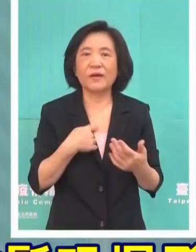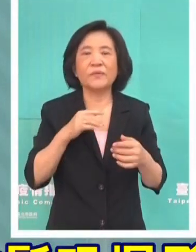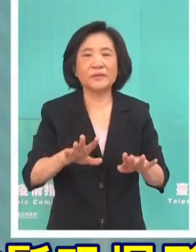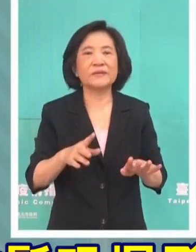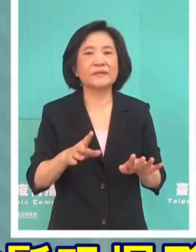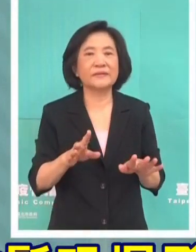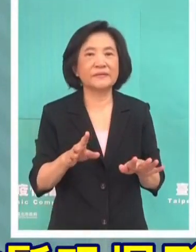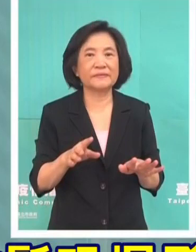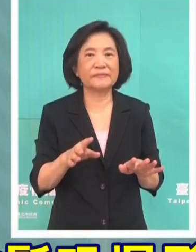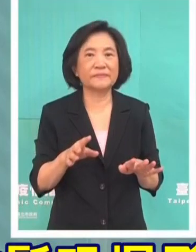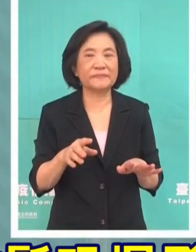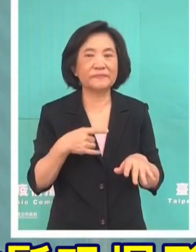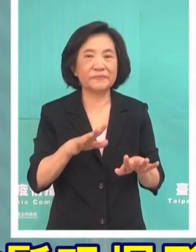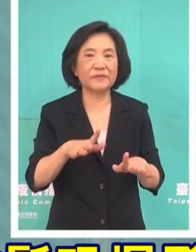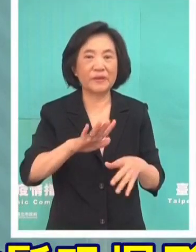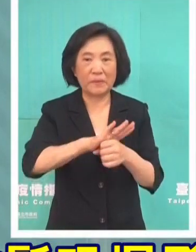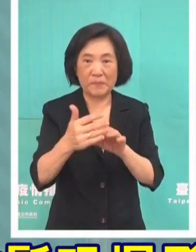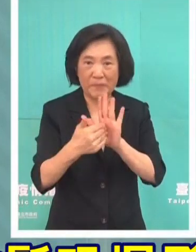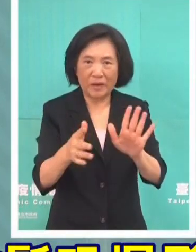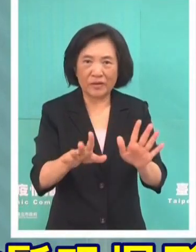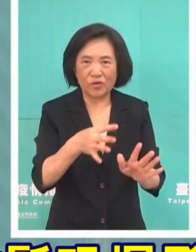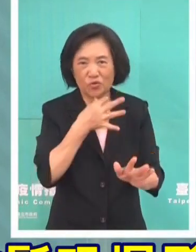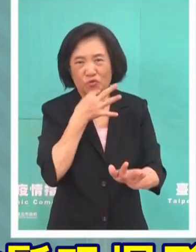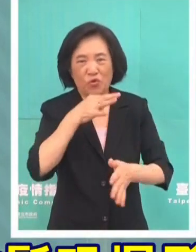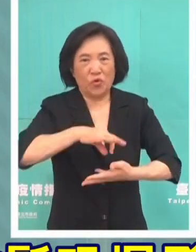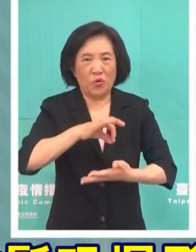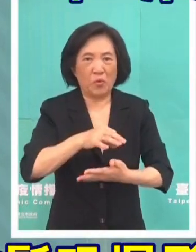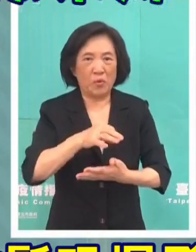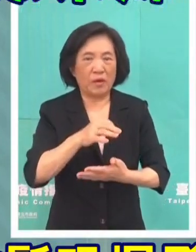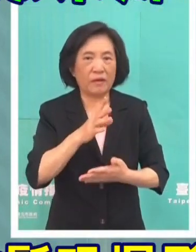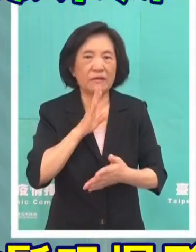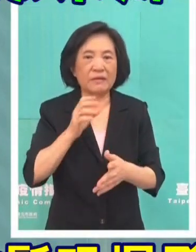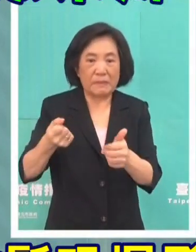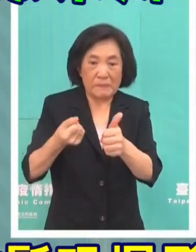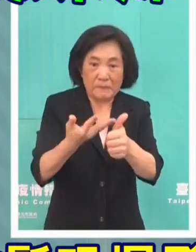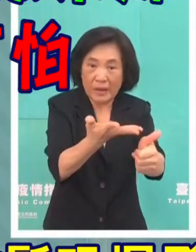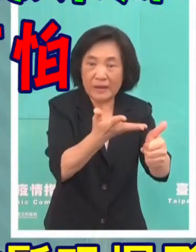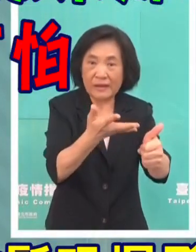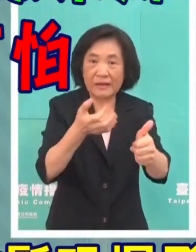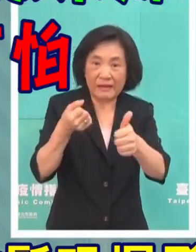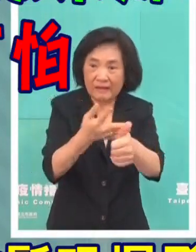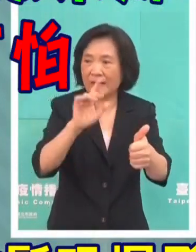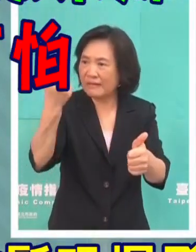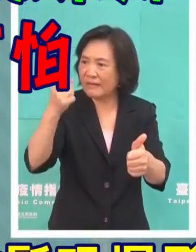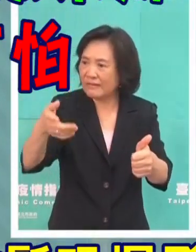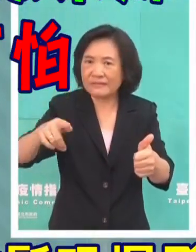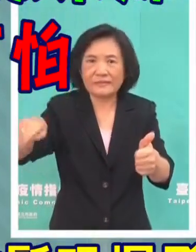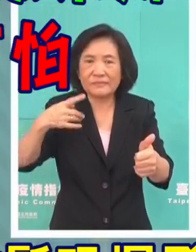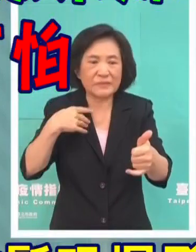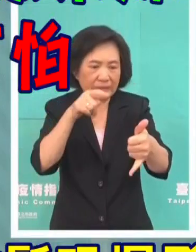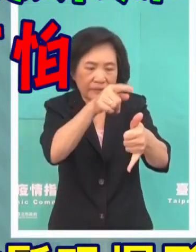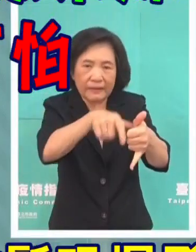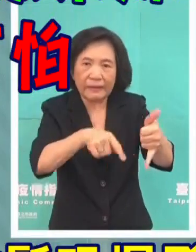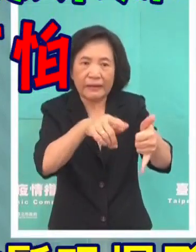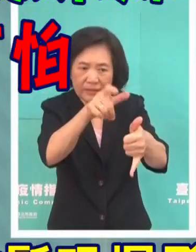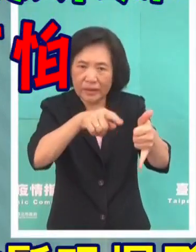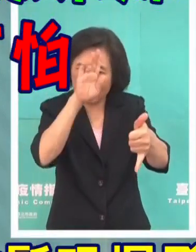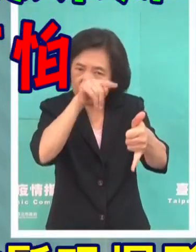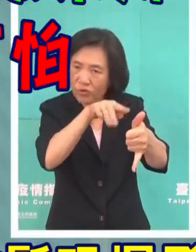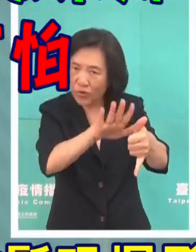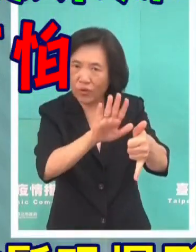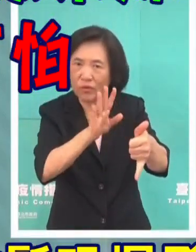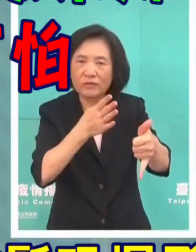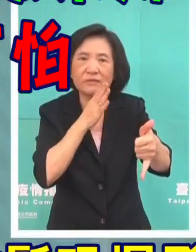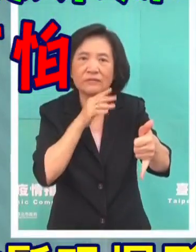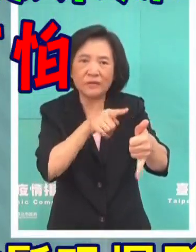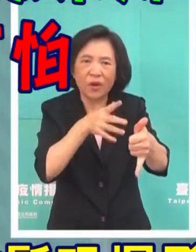讲一下啊，这在防疫上我们最担心的是什么？不明感染源的确诊案例啊，就他被确诊了，有这